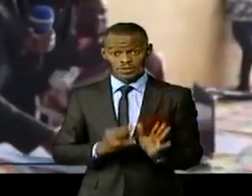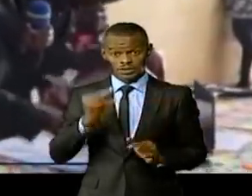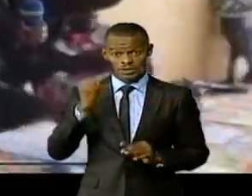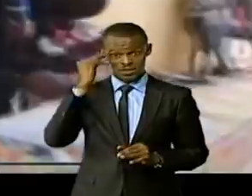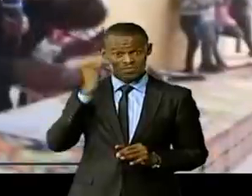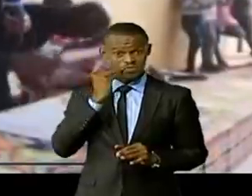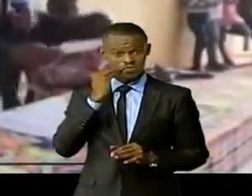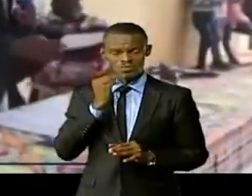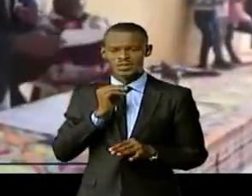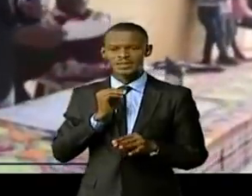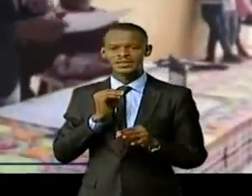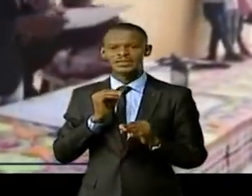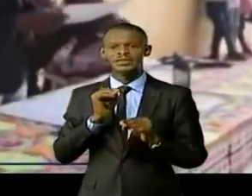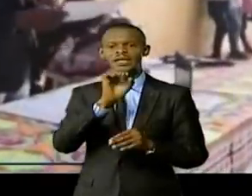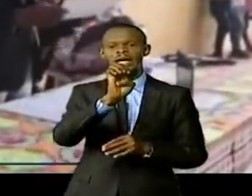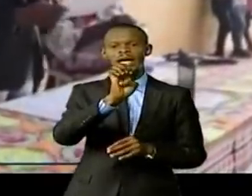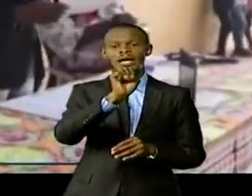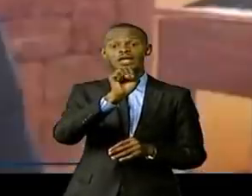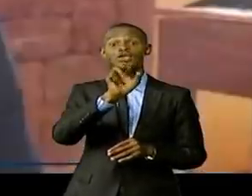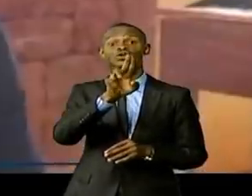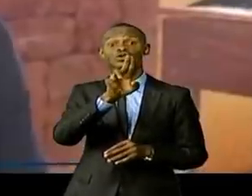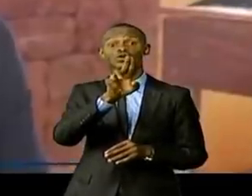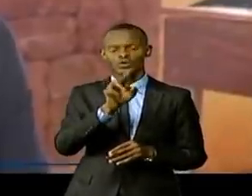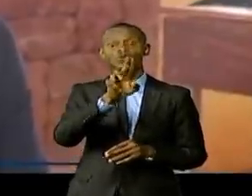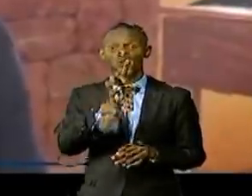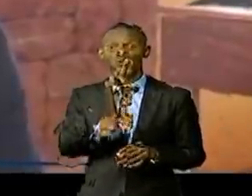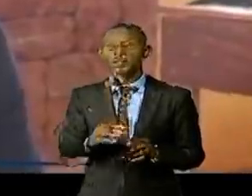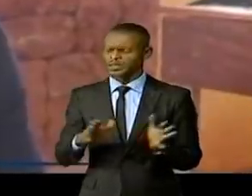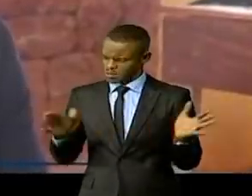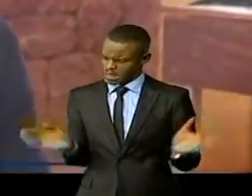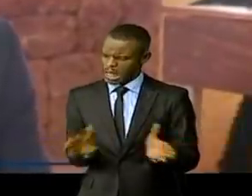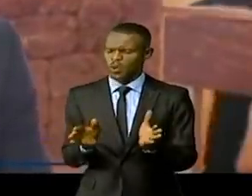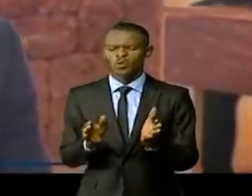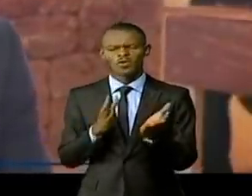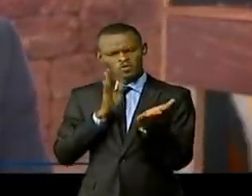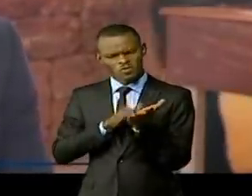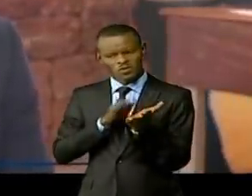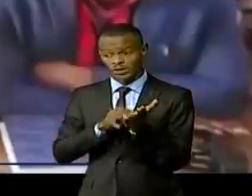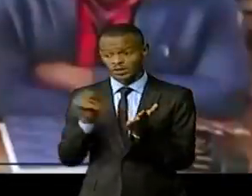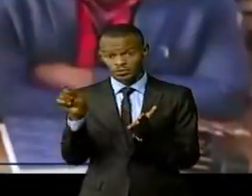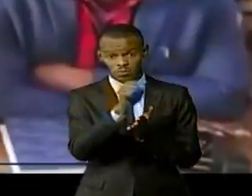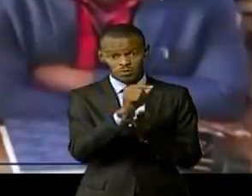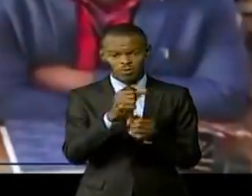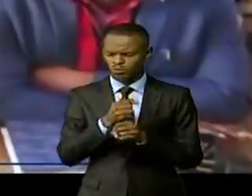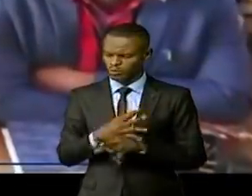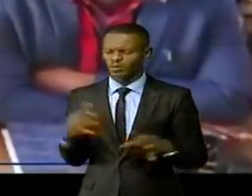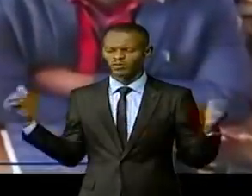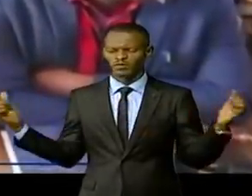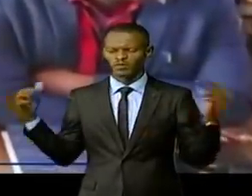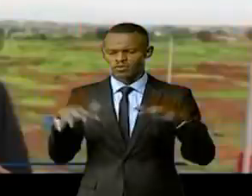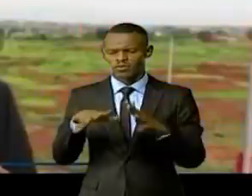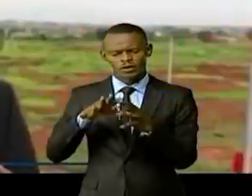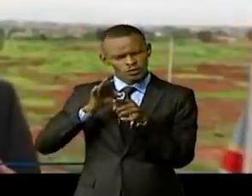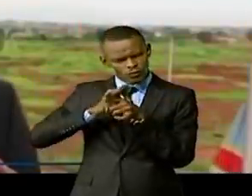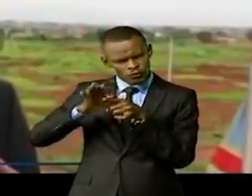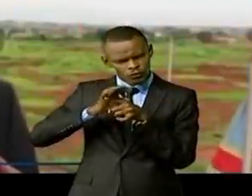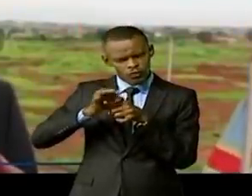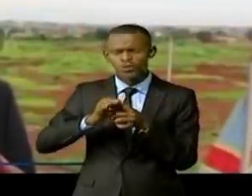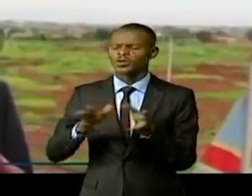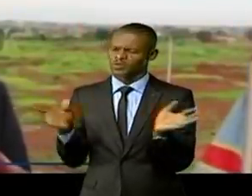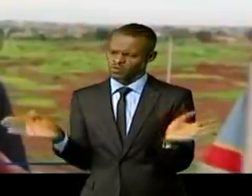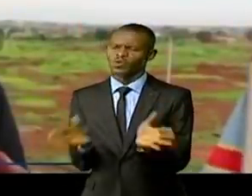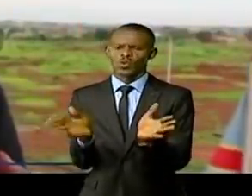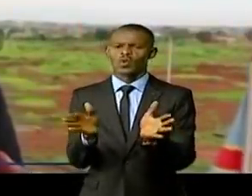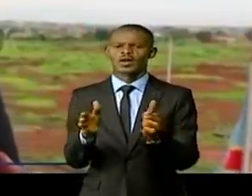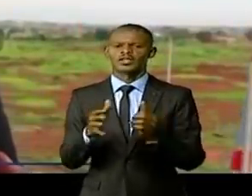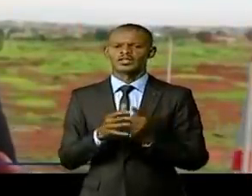la bravoure et l'abnégation qui ont caractérisé les participants qui se sont rendus disponibles du début à la fin. C'est une première que